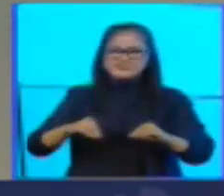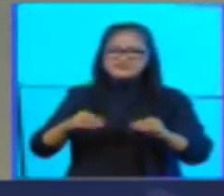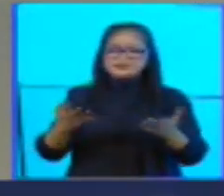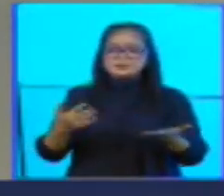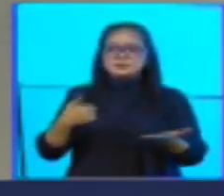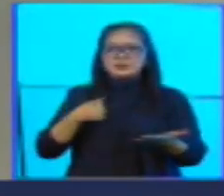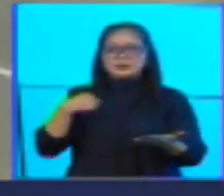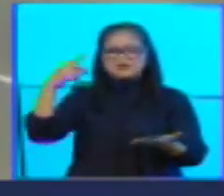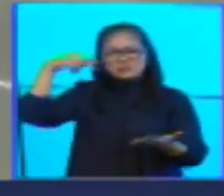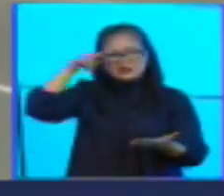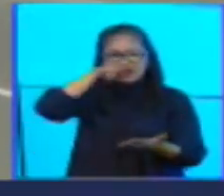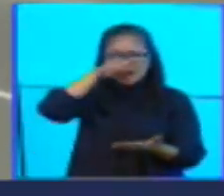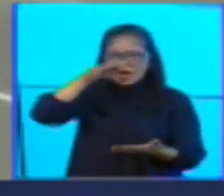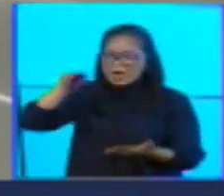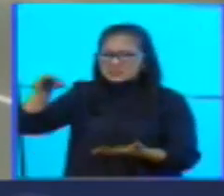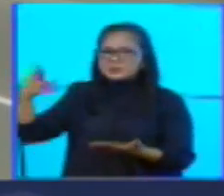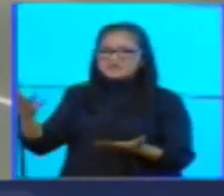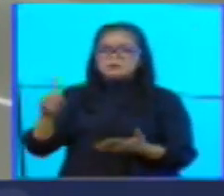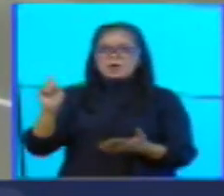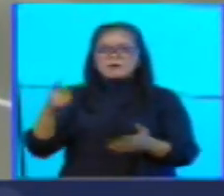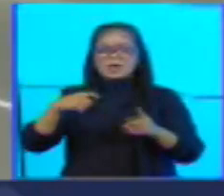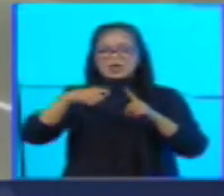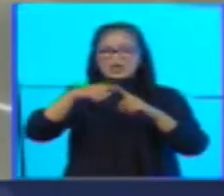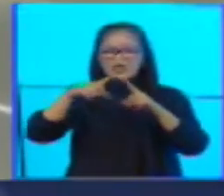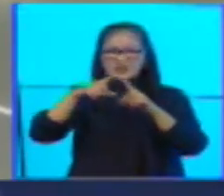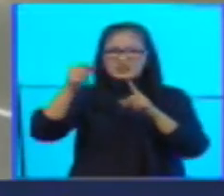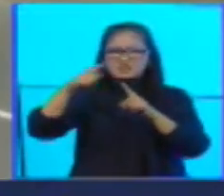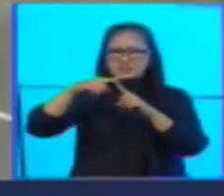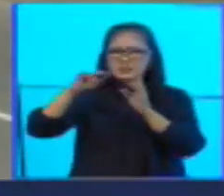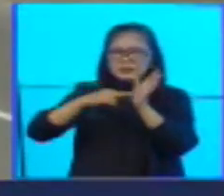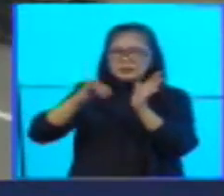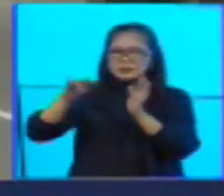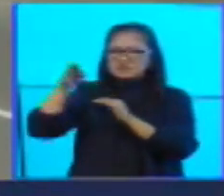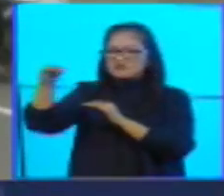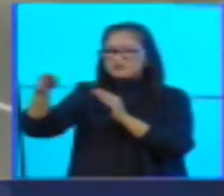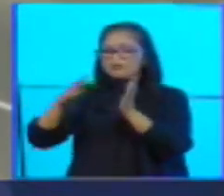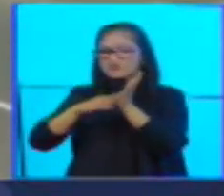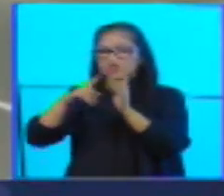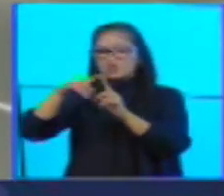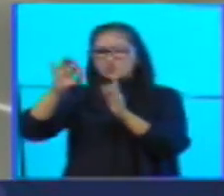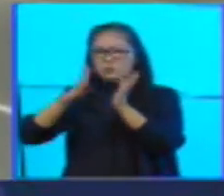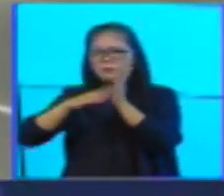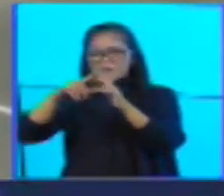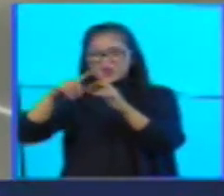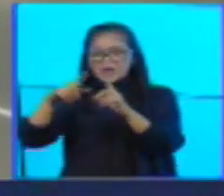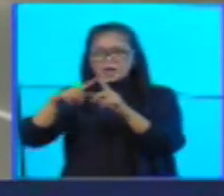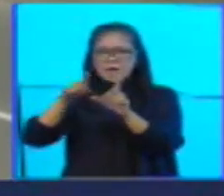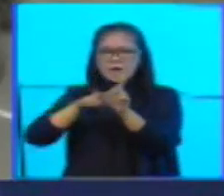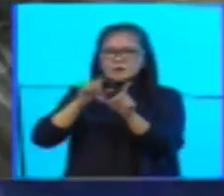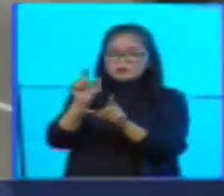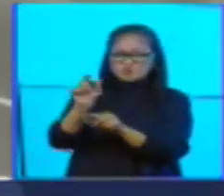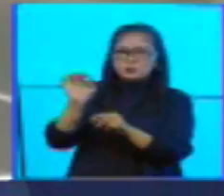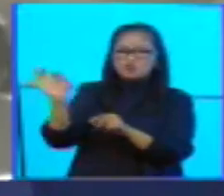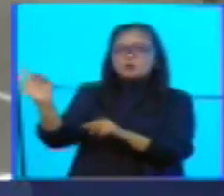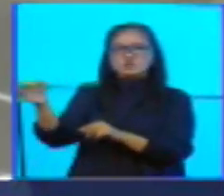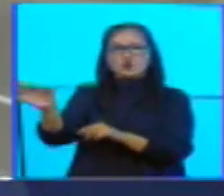Karang Satria, Kartini, tadi ke Margahayu bentar, nggak ada, kosong semua. Kosong sekali. Kosong semua oksigen. Ya.